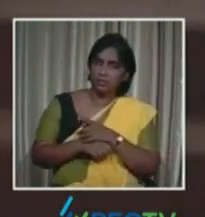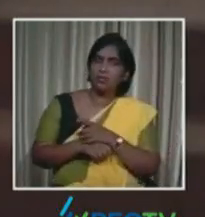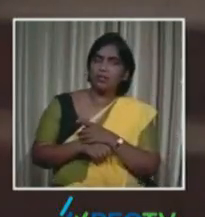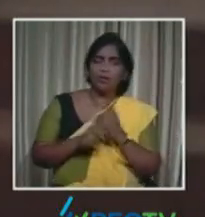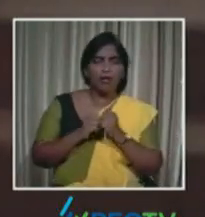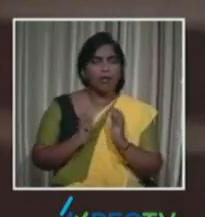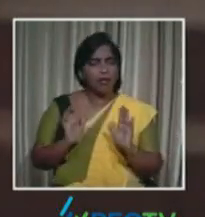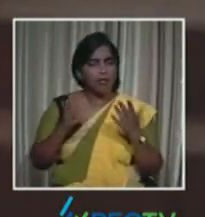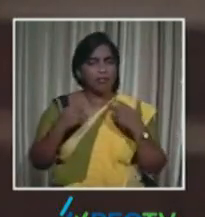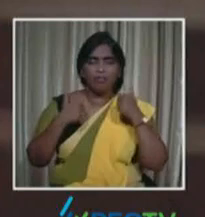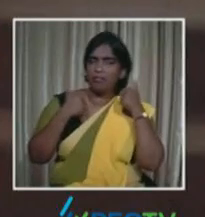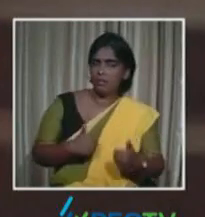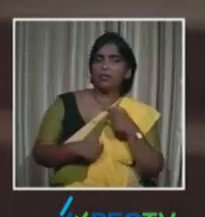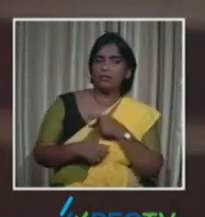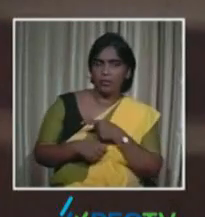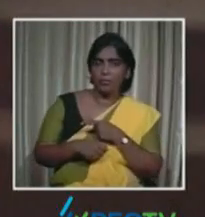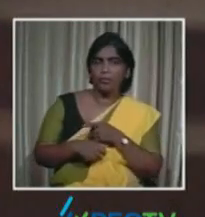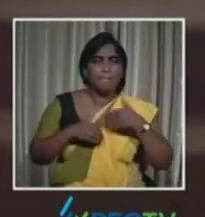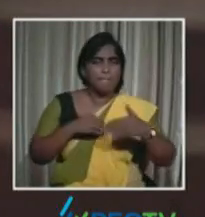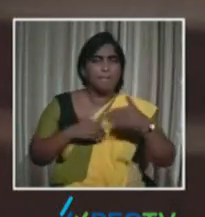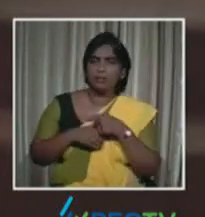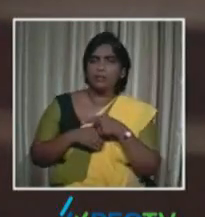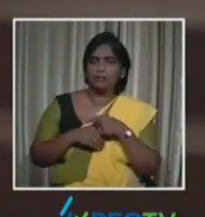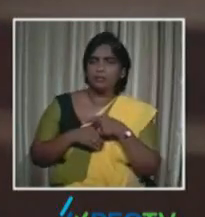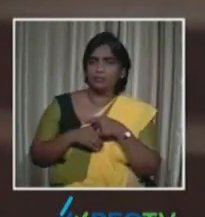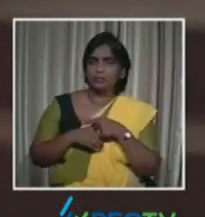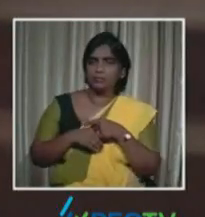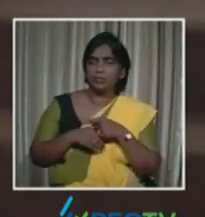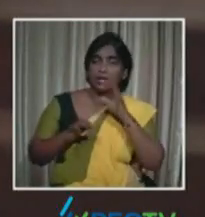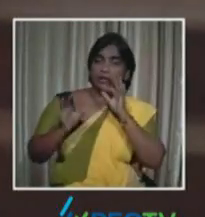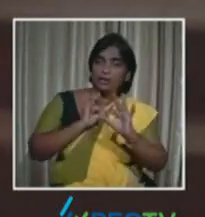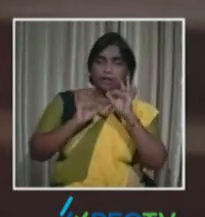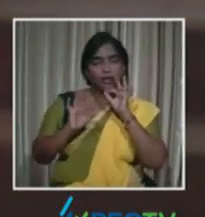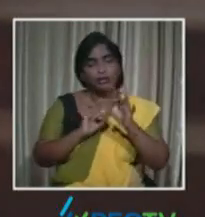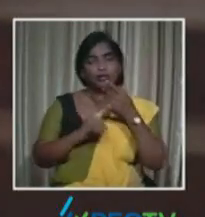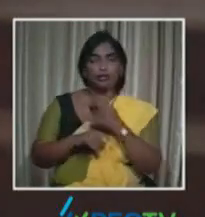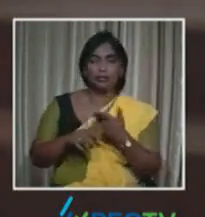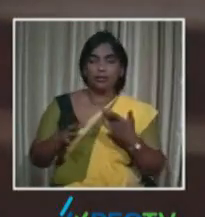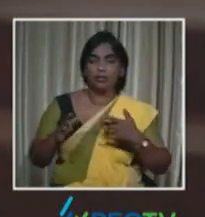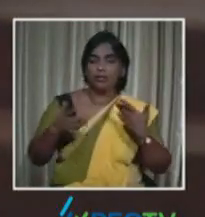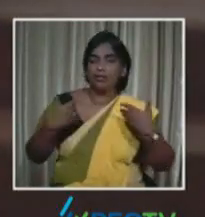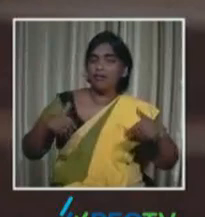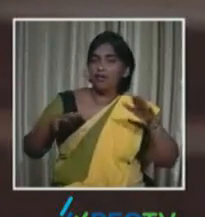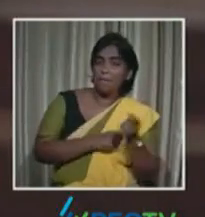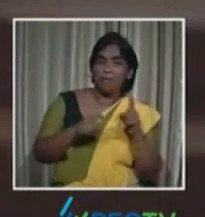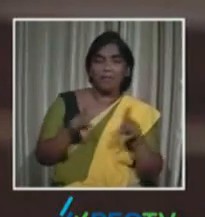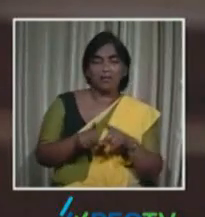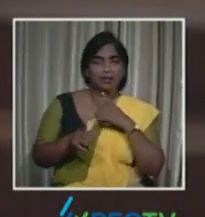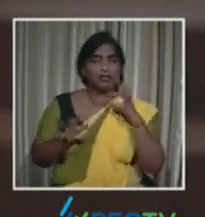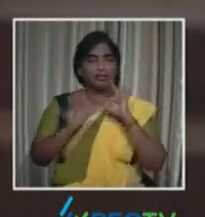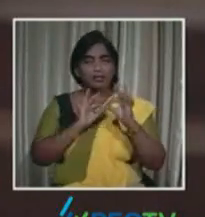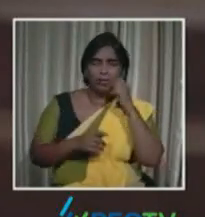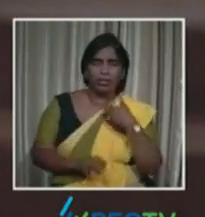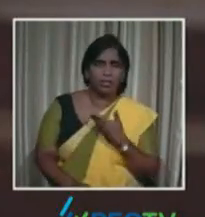ආරම්භයේදී ඉතාමත් වටිනාකමක් තිබුණා එව්වට හැබැයි පස්සේ එව්වට සංගීත ස්වභාවයක් එව්වට කානිවල් එකක් බිග් මැච් ස්වභාවයක් වගේ